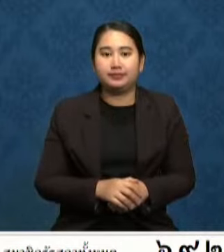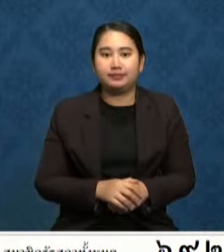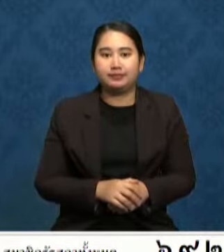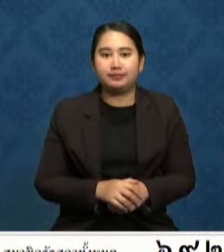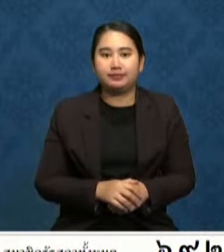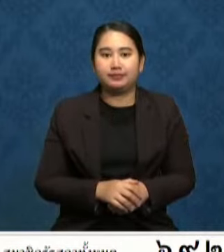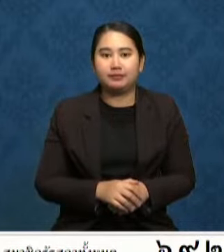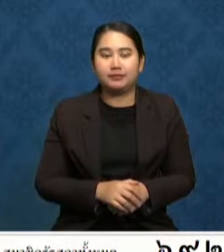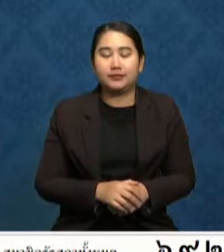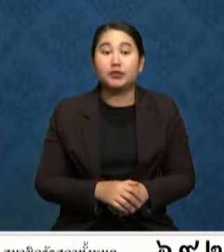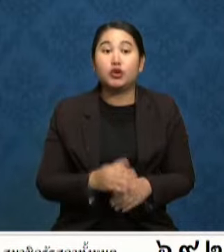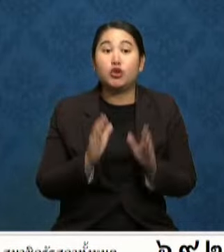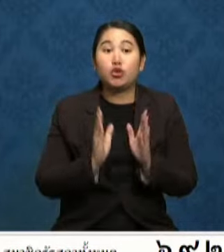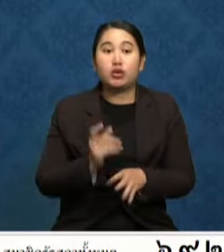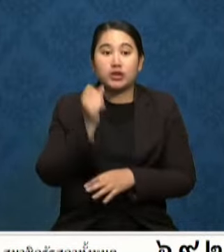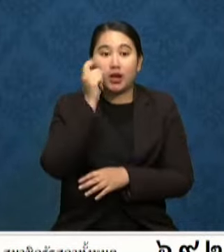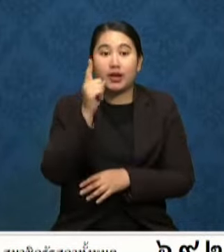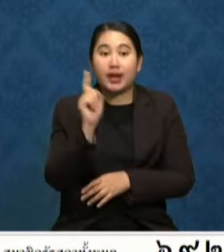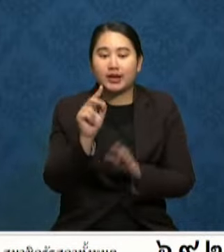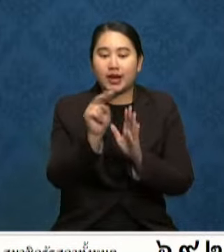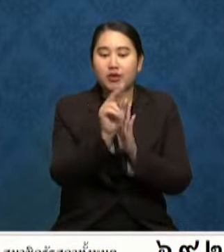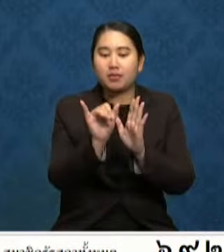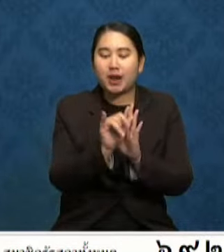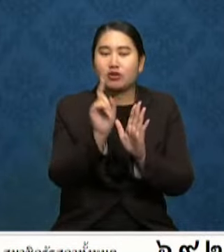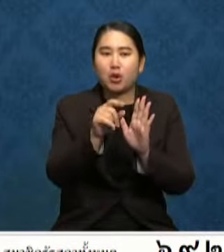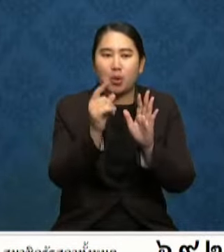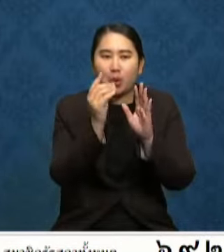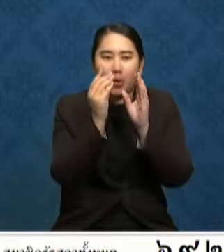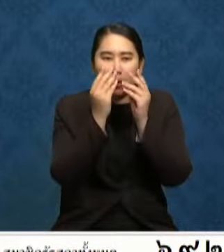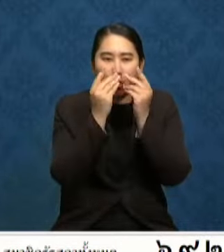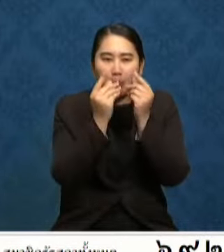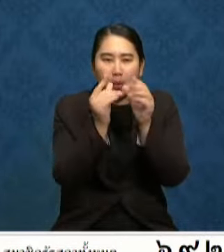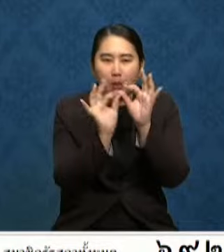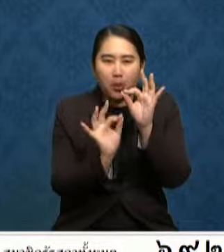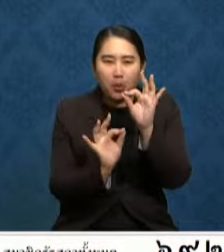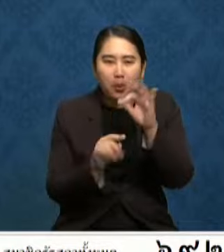หลายอย่างมคนไปเข้าใจว่า นโยบายมตเขียนลเอียดยิบ